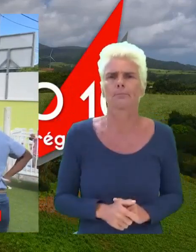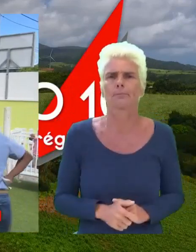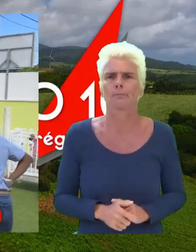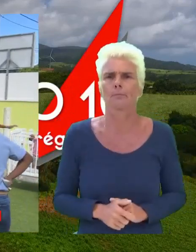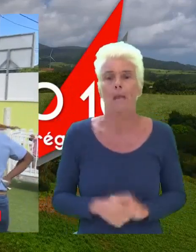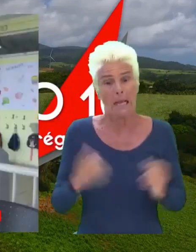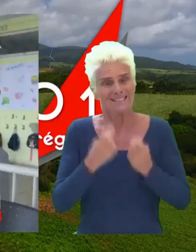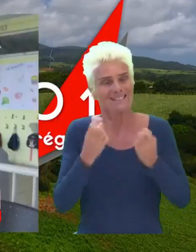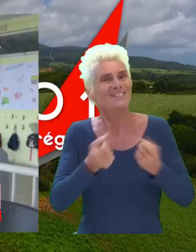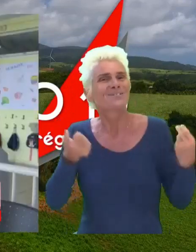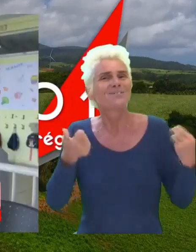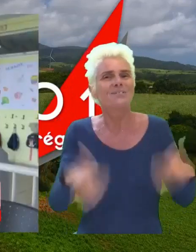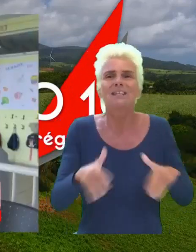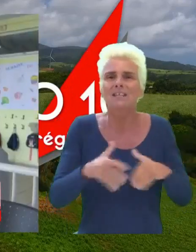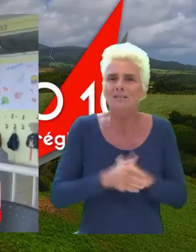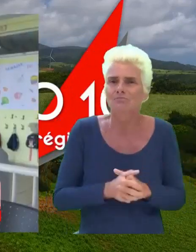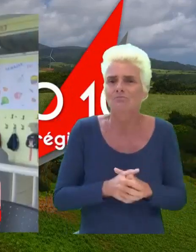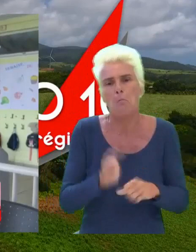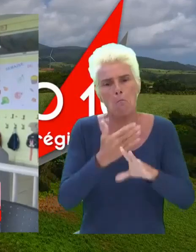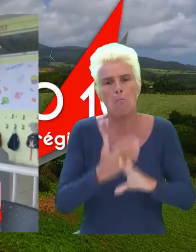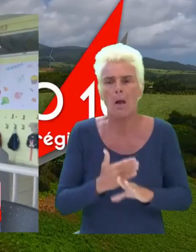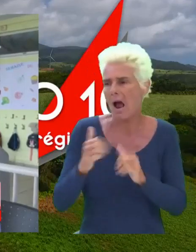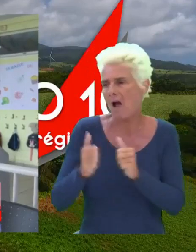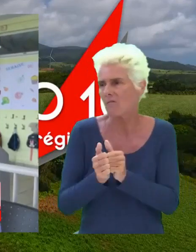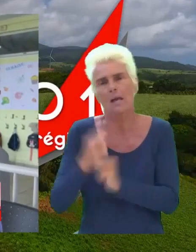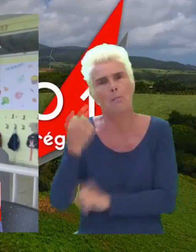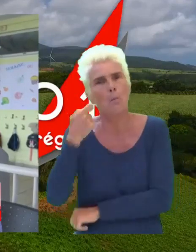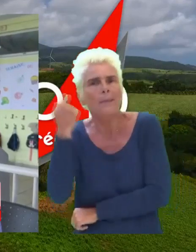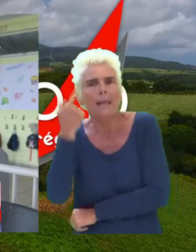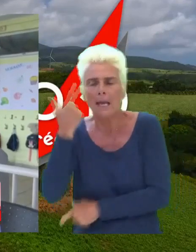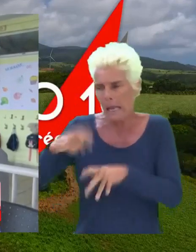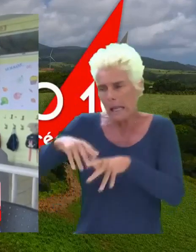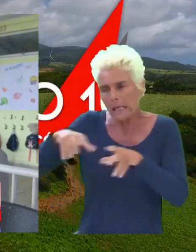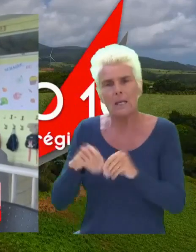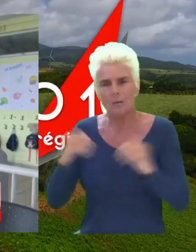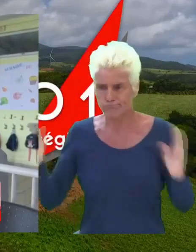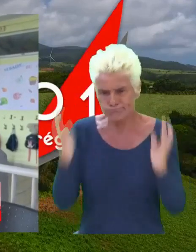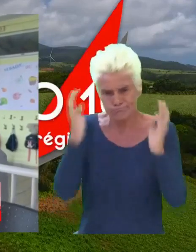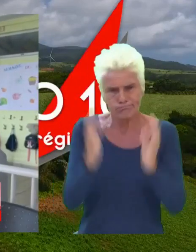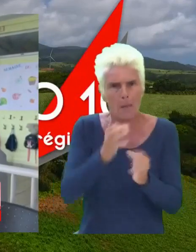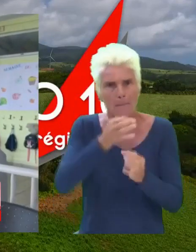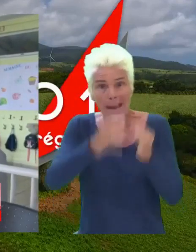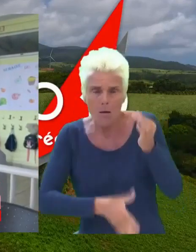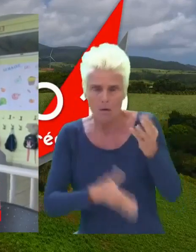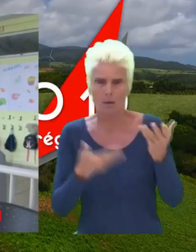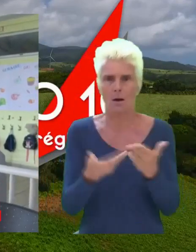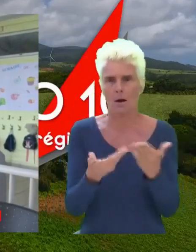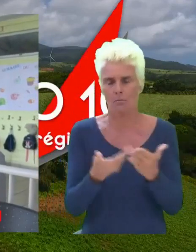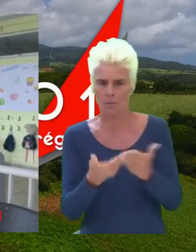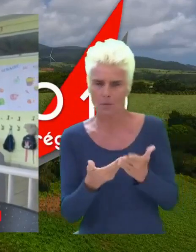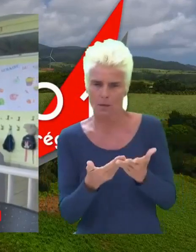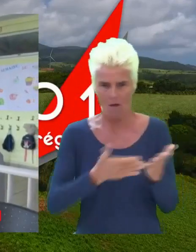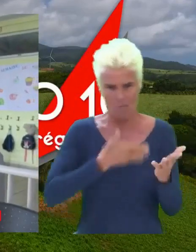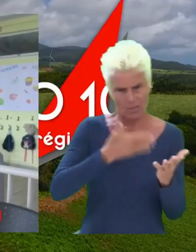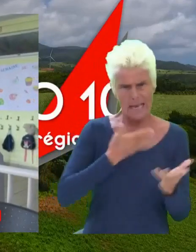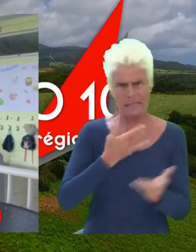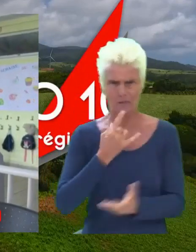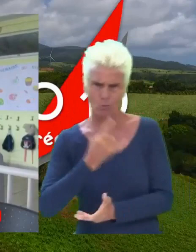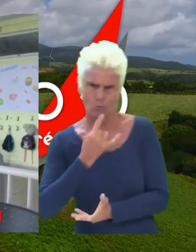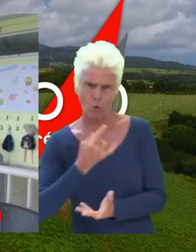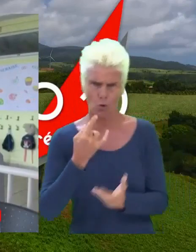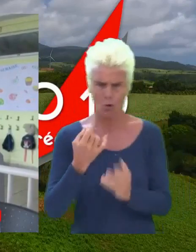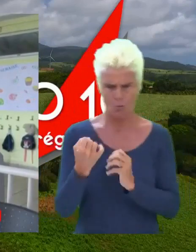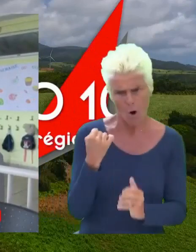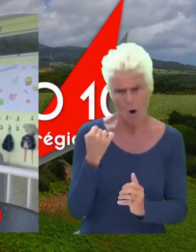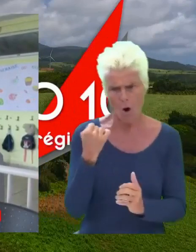cette exercice mais il est prévu avec les pompiers de faire un débriefing de vraiment euh toucher du doigt là où vraiment nous avons des points